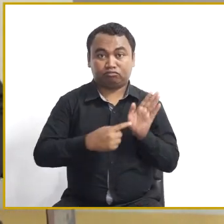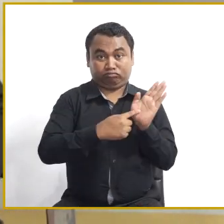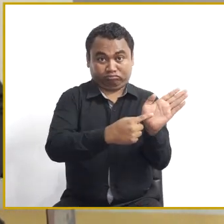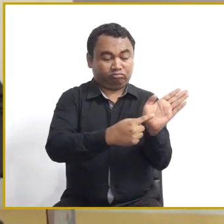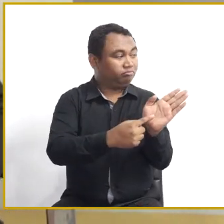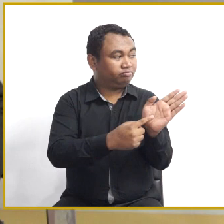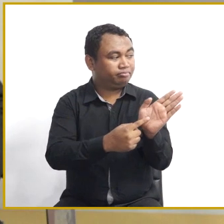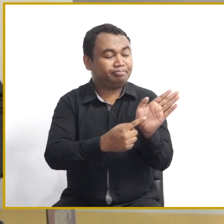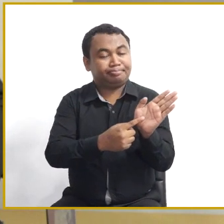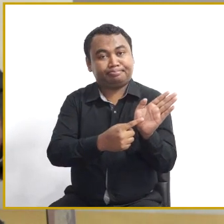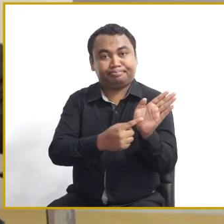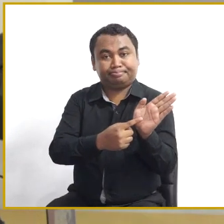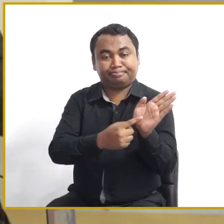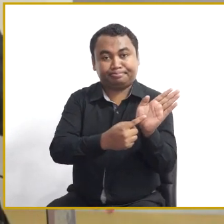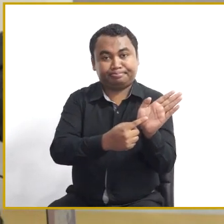ty